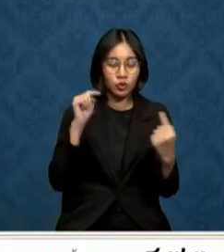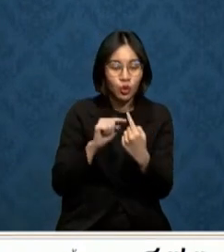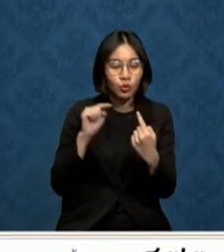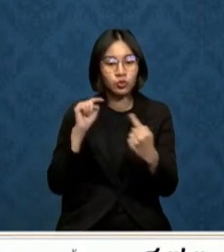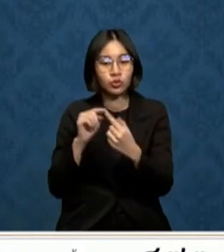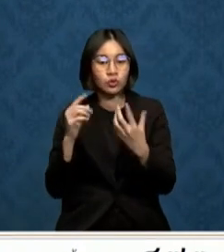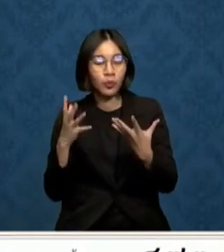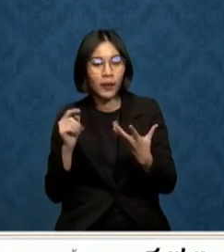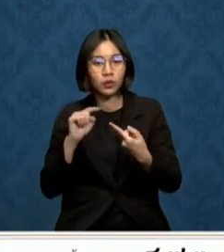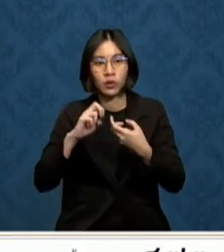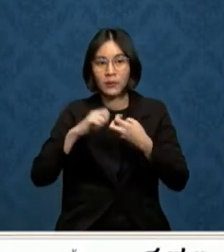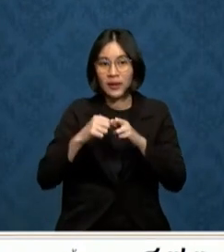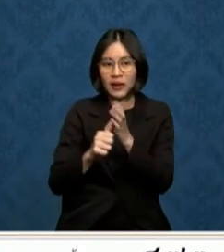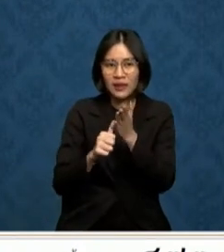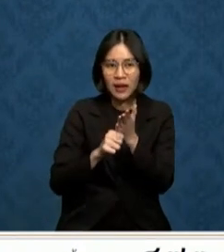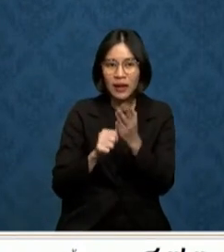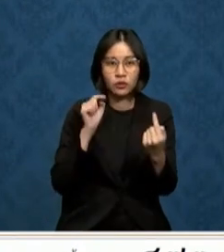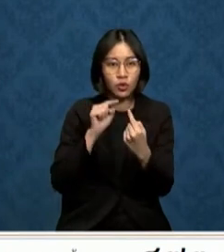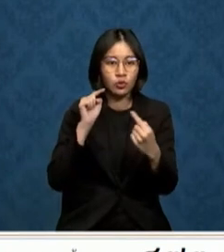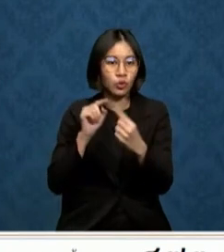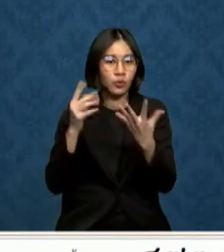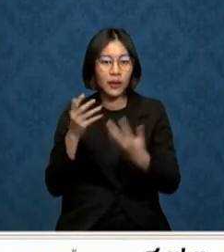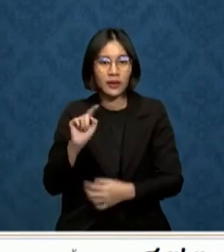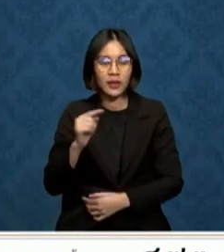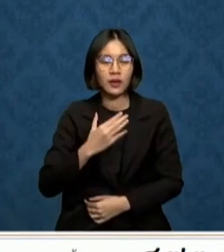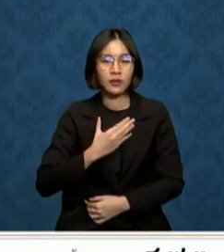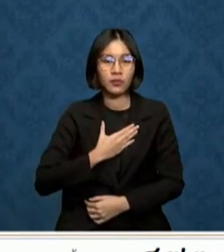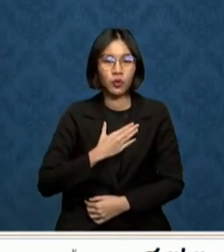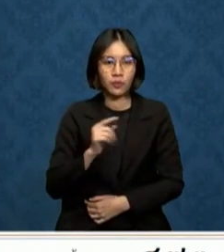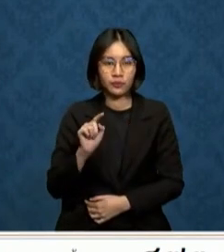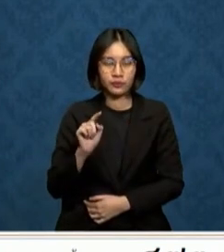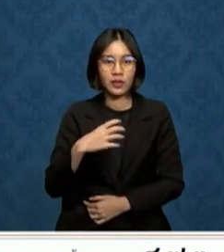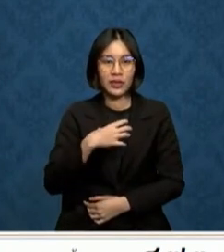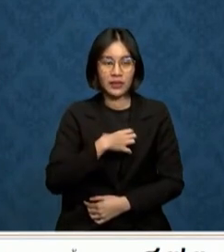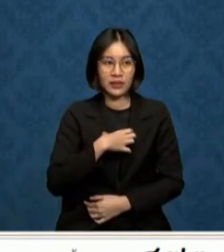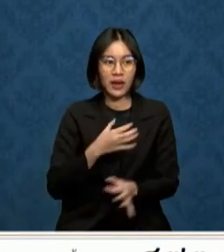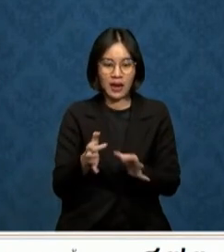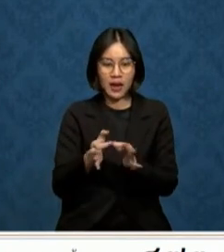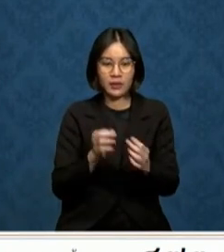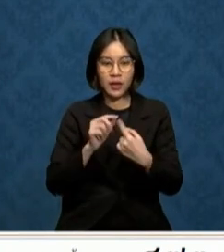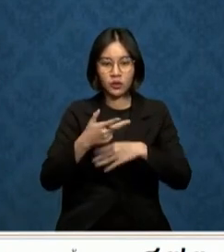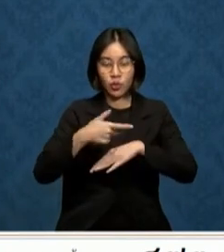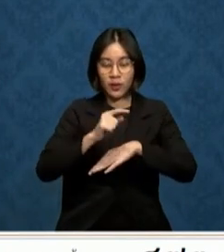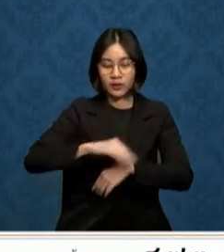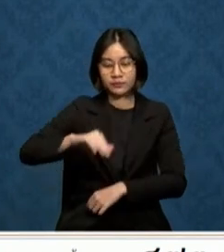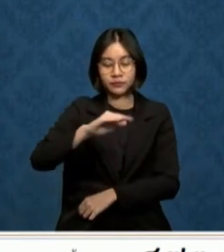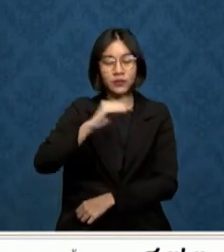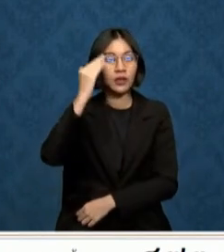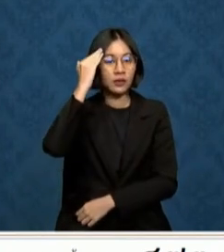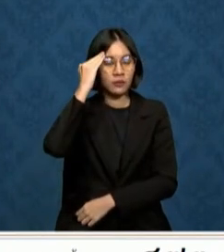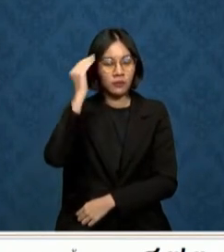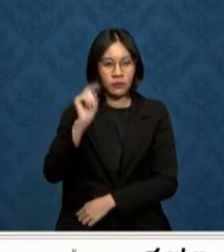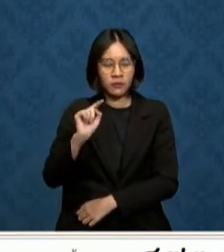การแก้ปัญหาได้มากน้อยเพียงใดผมอยากจะเรียนให้ท่านประธานที่ตรงนี้ได้รับทราบนะครับว่